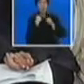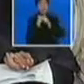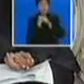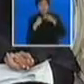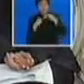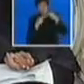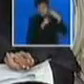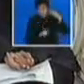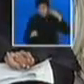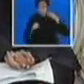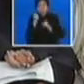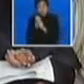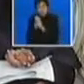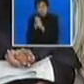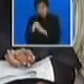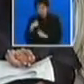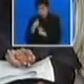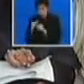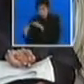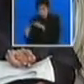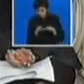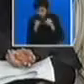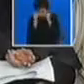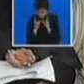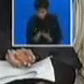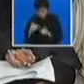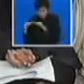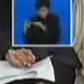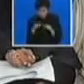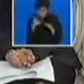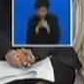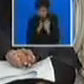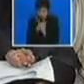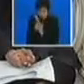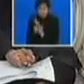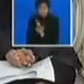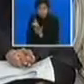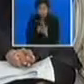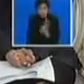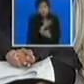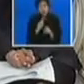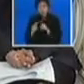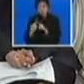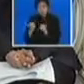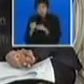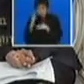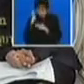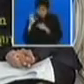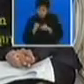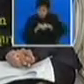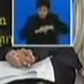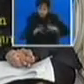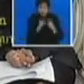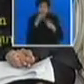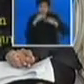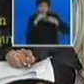ข้นในการที่จะเร่งสร้างความพร้อมนะครับบุคลากรในบางสาขาวิชาส่วนการกระจายในขณะนี้เนี่ยนะครับเฉพาะห